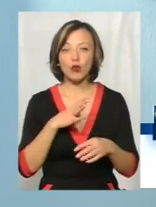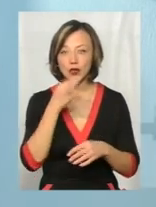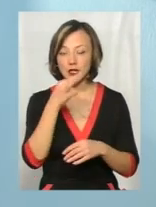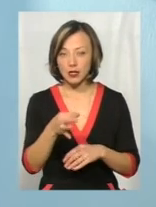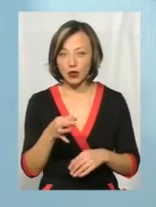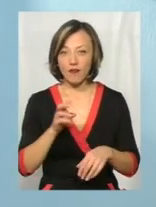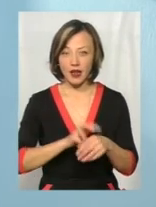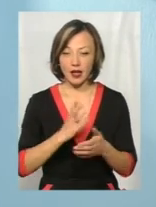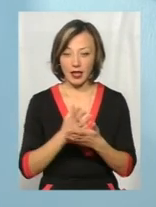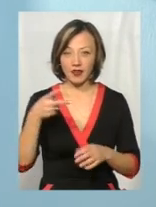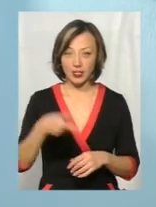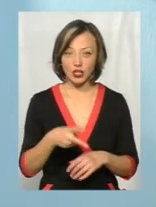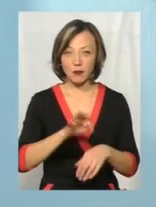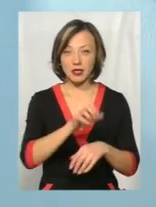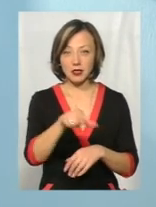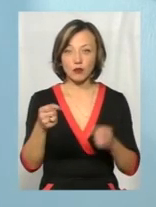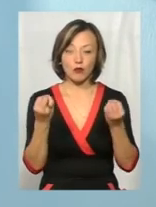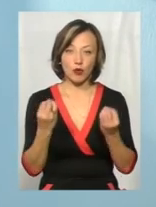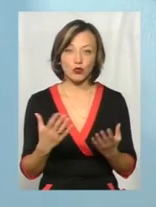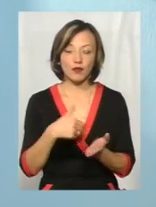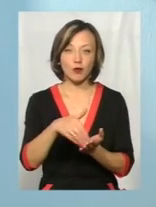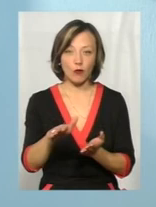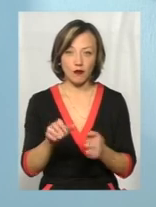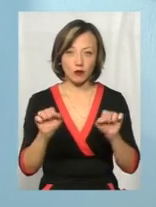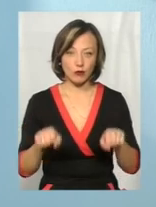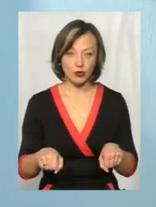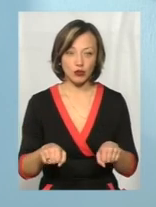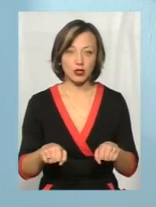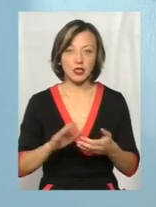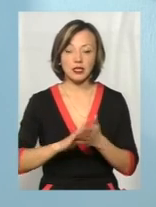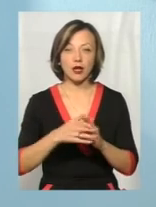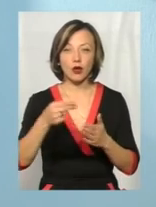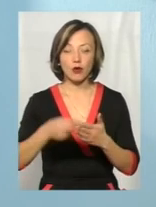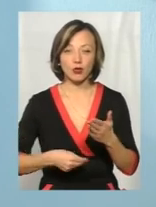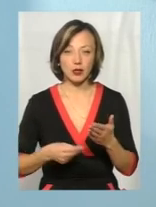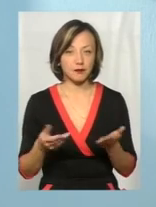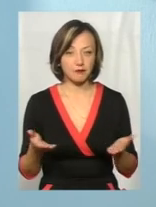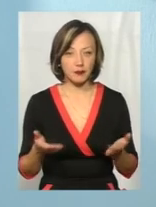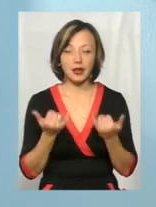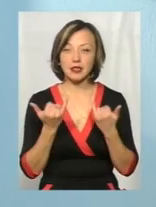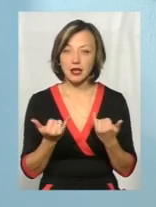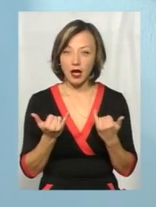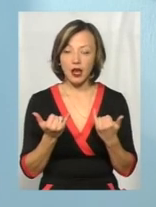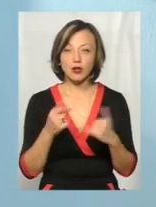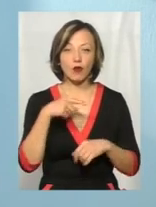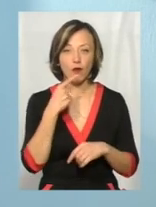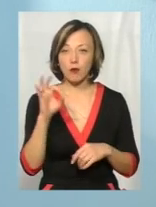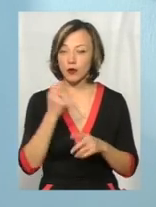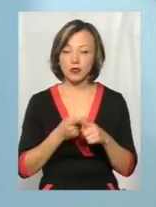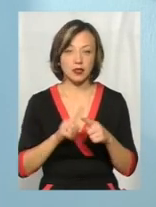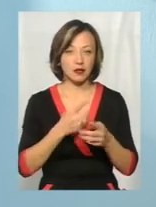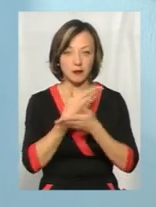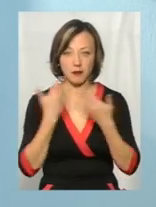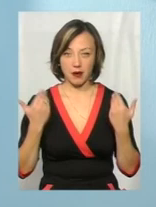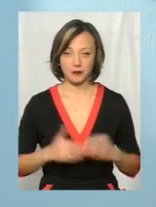лікаря вже є 2000 пацієнтів, він може просто пацієнту відмовити, так, заключити з ним декларацію. Зараз мова про це,